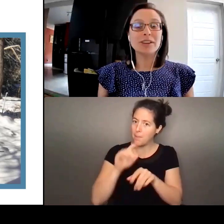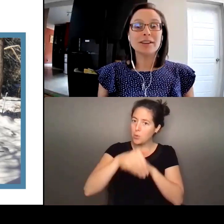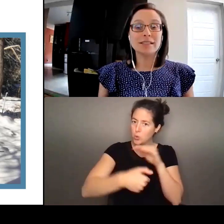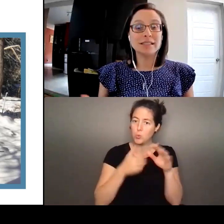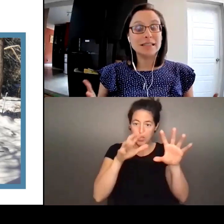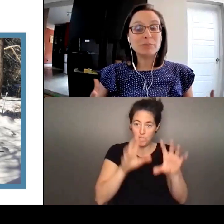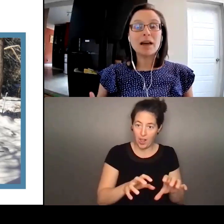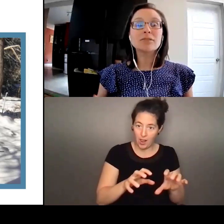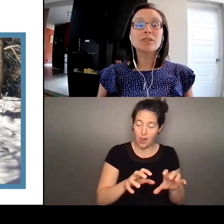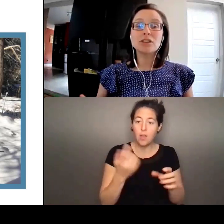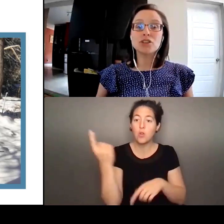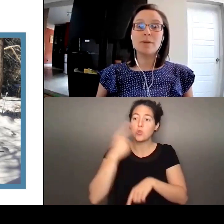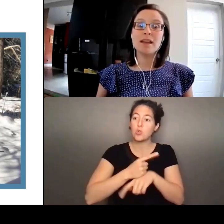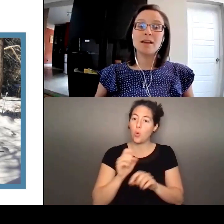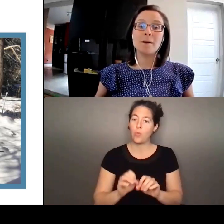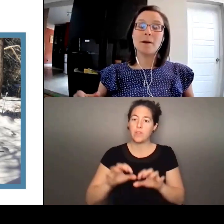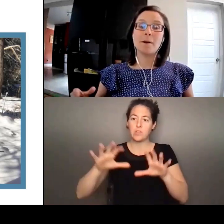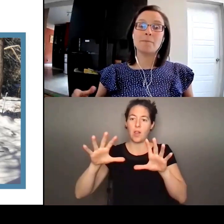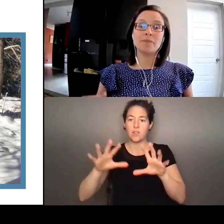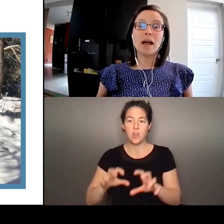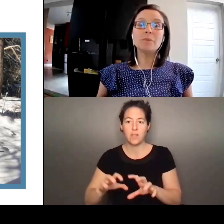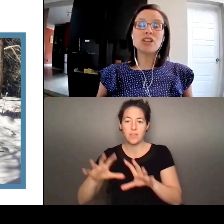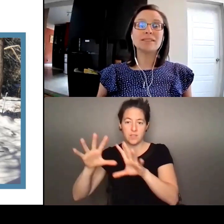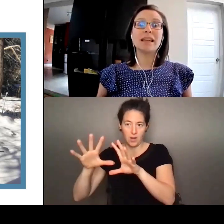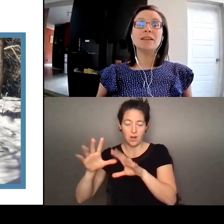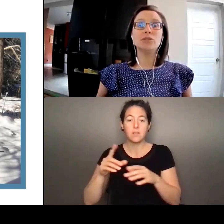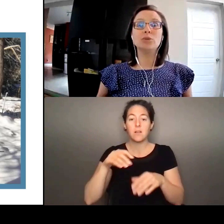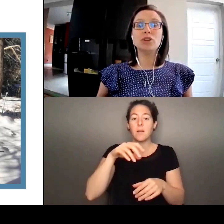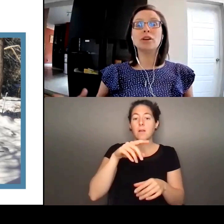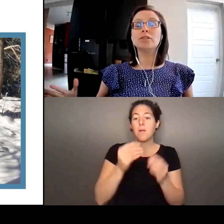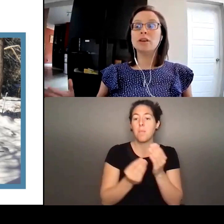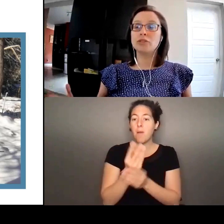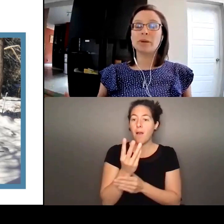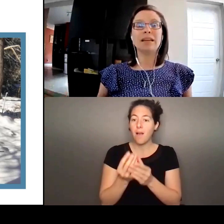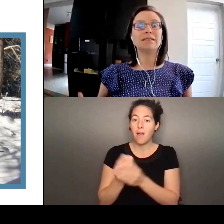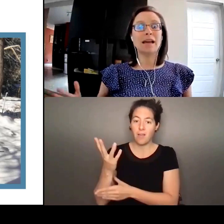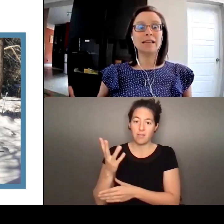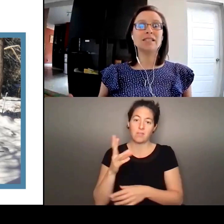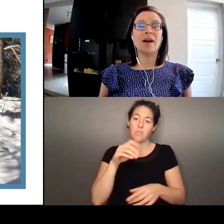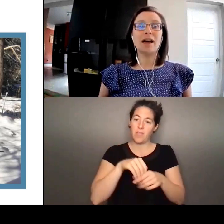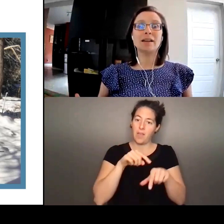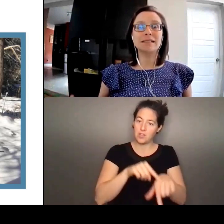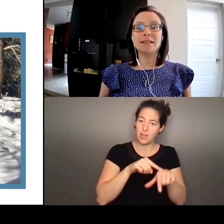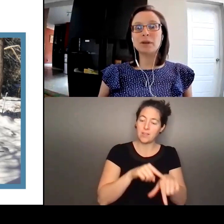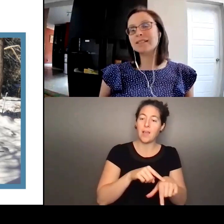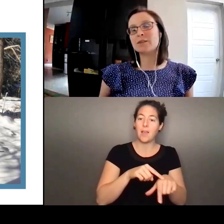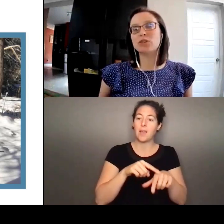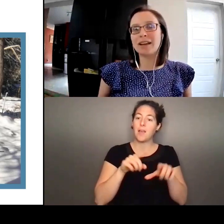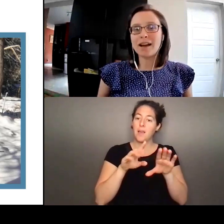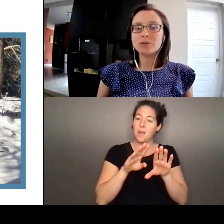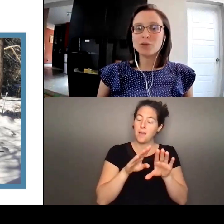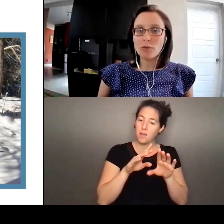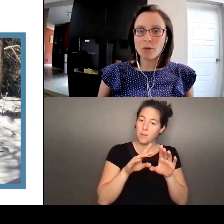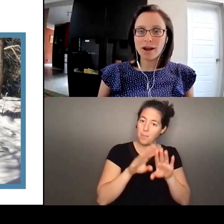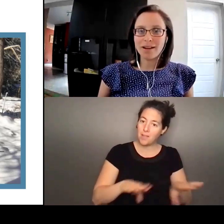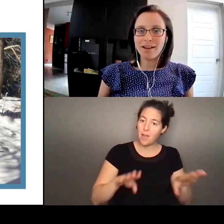Donc, c'est les plantes que je mets dans mes jardins d'automne, de printemps et d'hiver, c'est des plantes qui sont